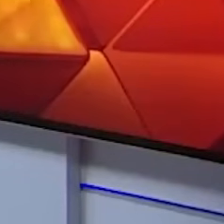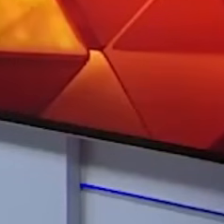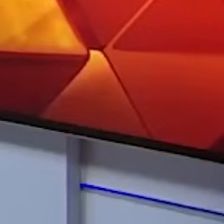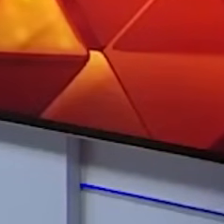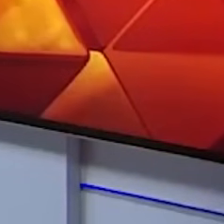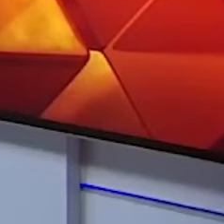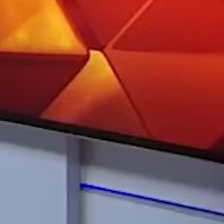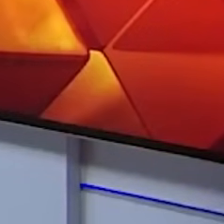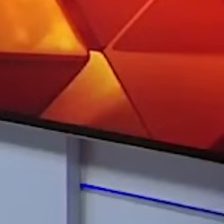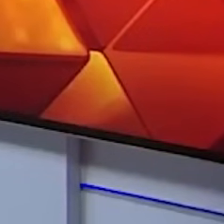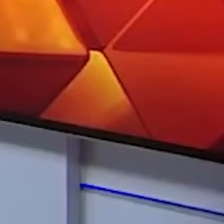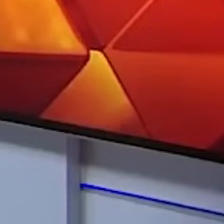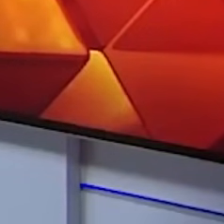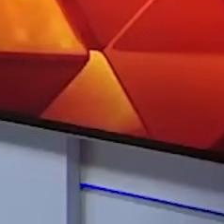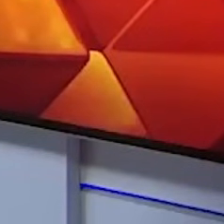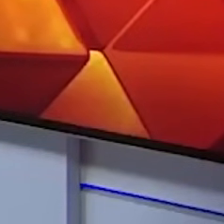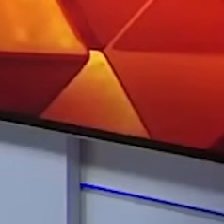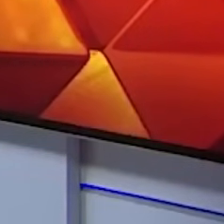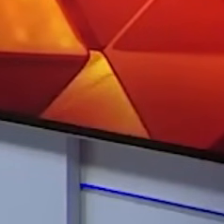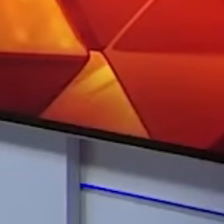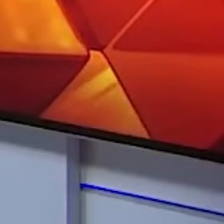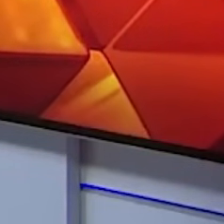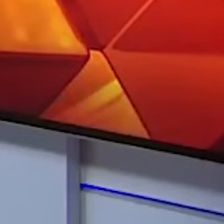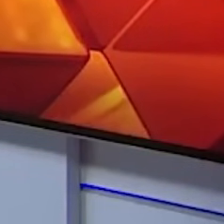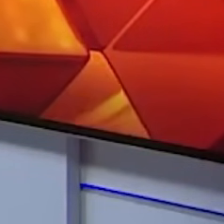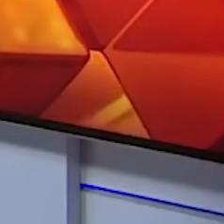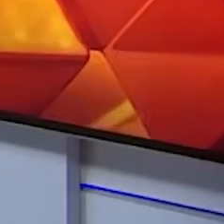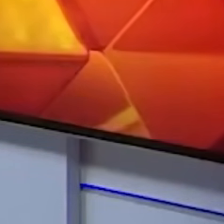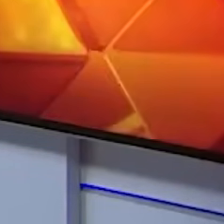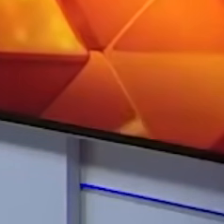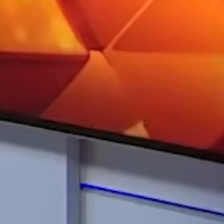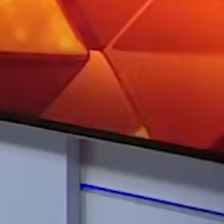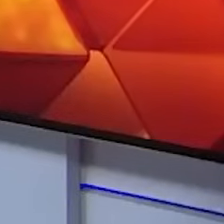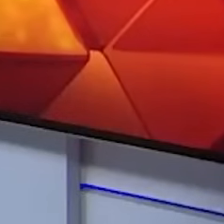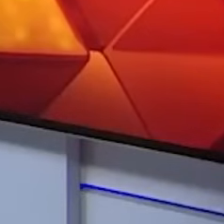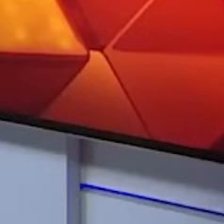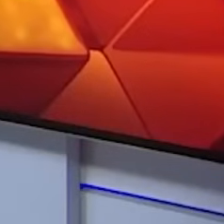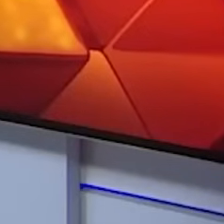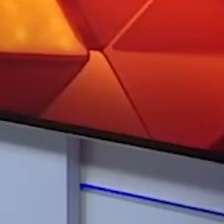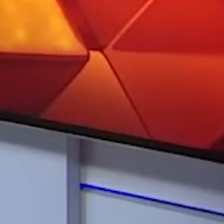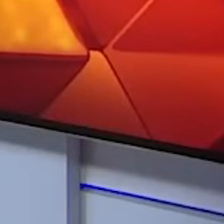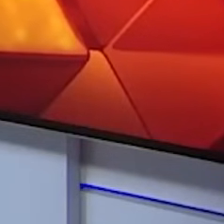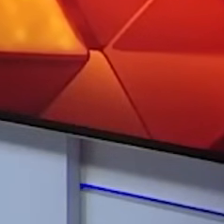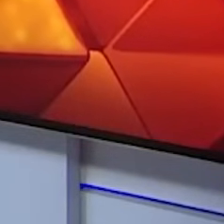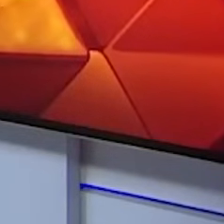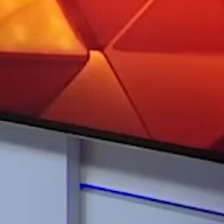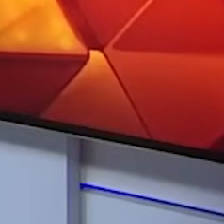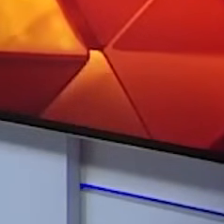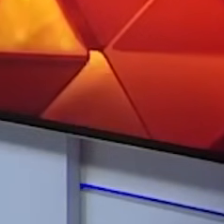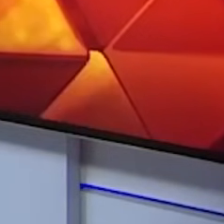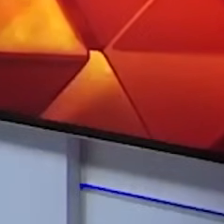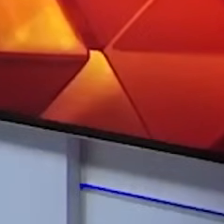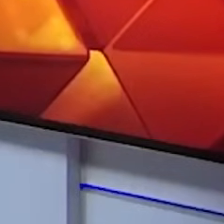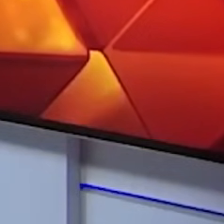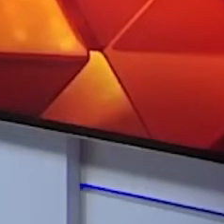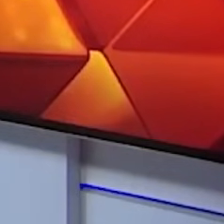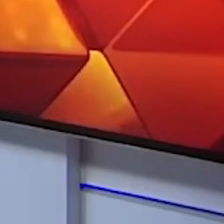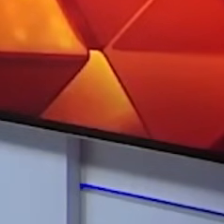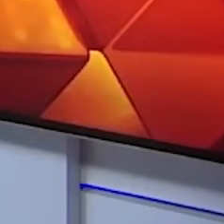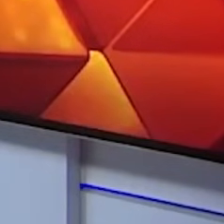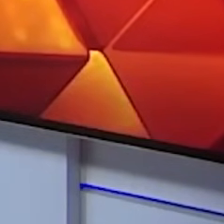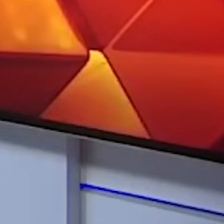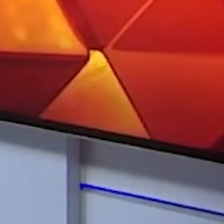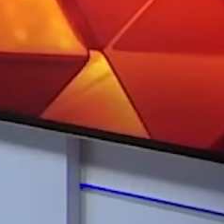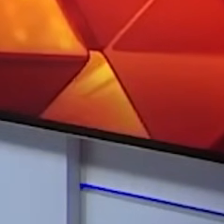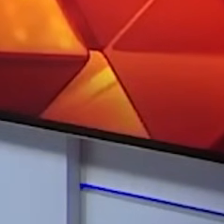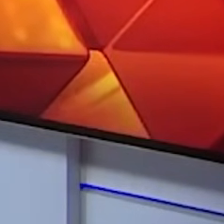Para sa mas mahabang chikahan, visit and subscribe to GMA Integrated News on YouTube. At para sa mga kapuso natin abroad, samahan nyo